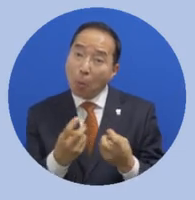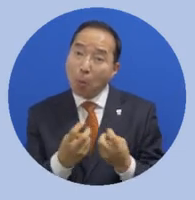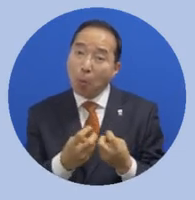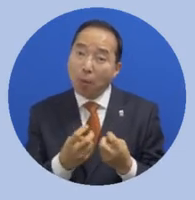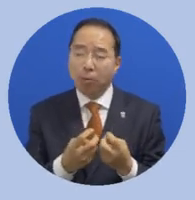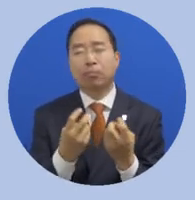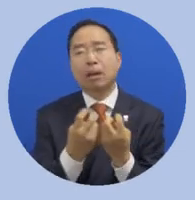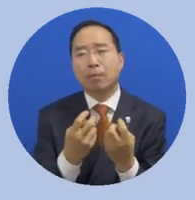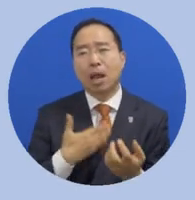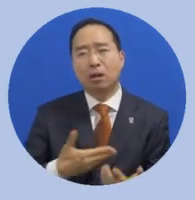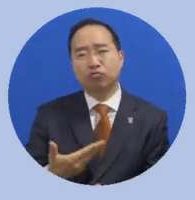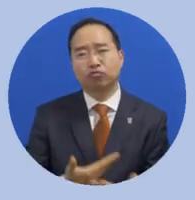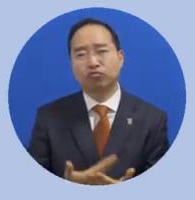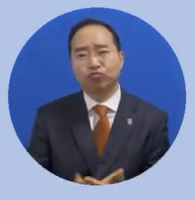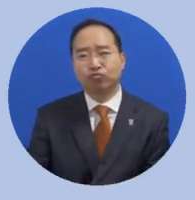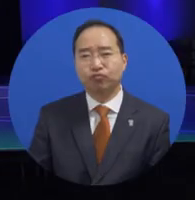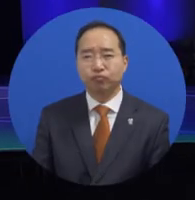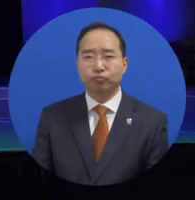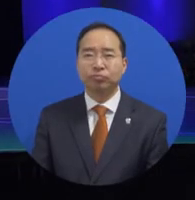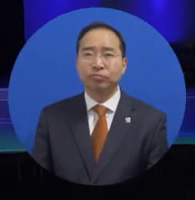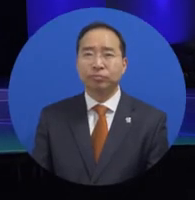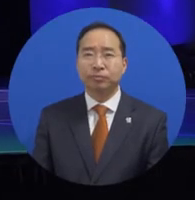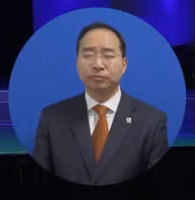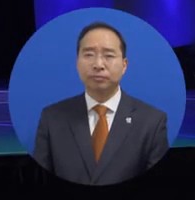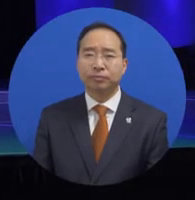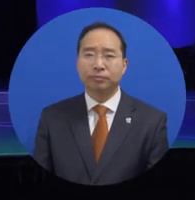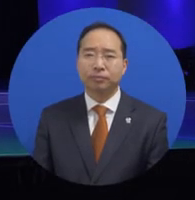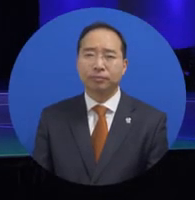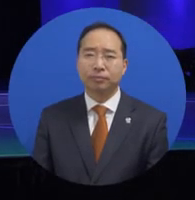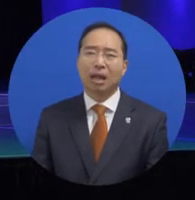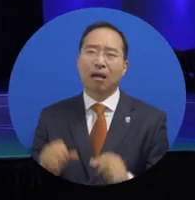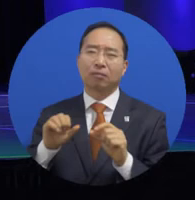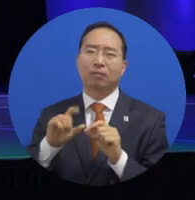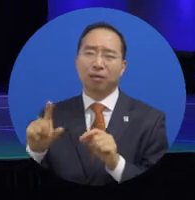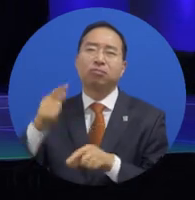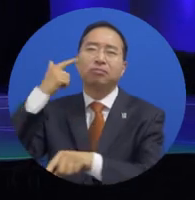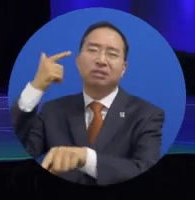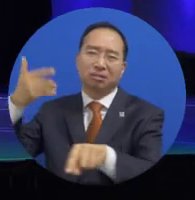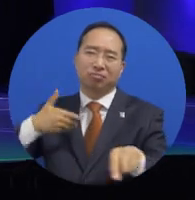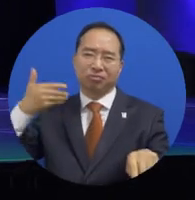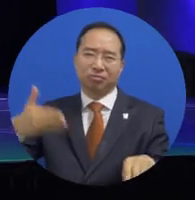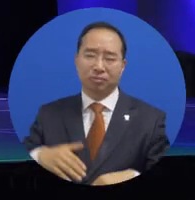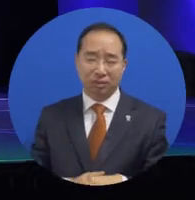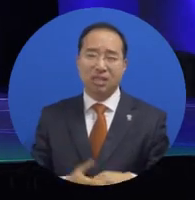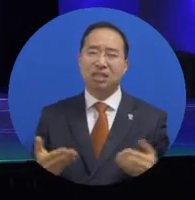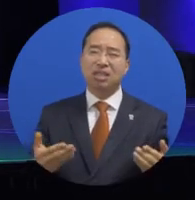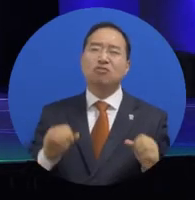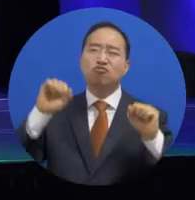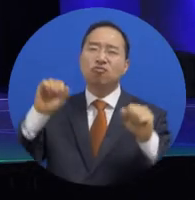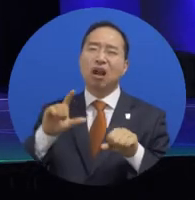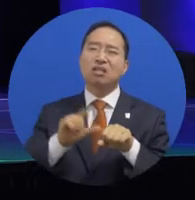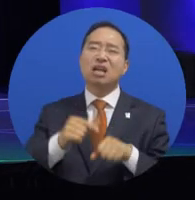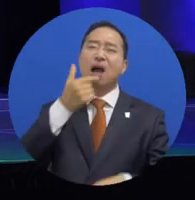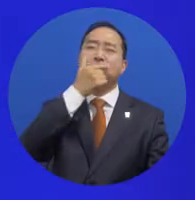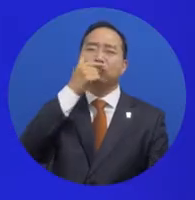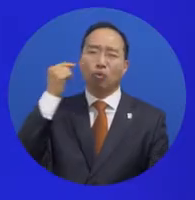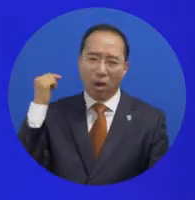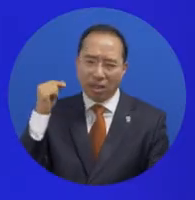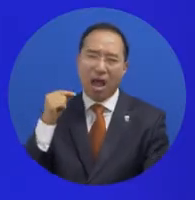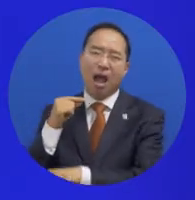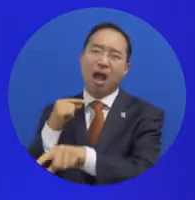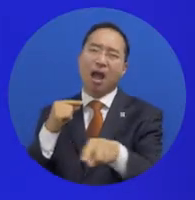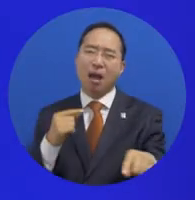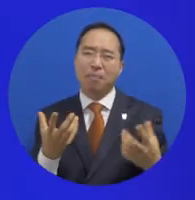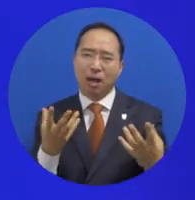좋은지 방법을 알고 싶습니다. 이게 사실 가장 많이 나오는 핑계이자 이유거든요.